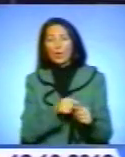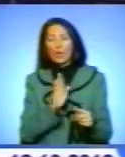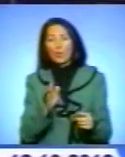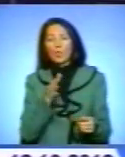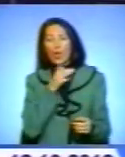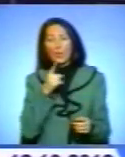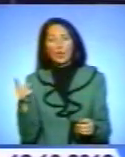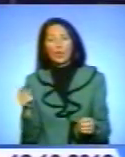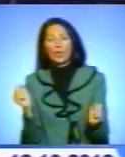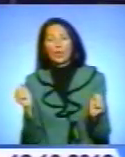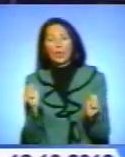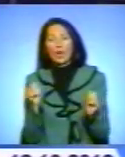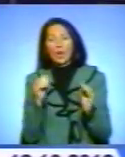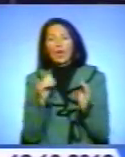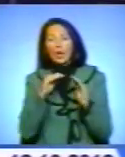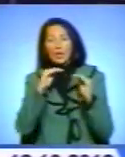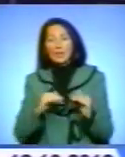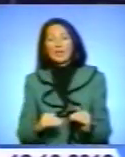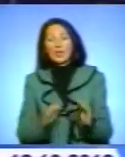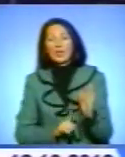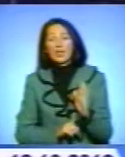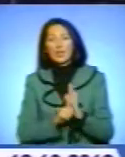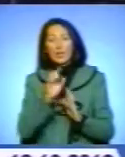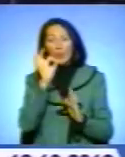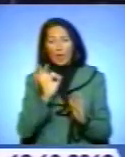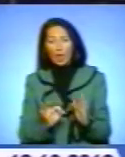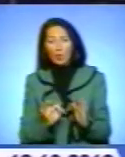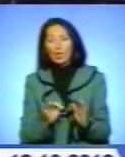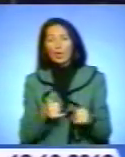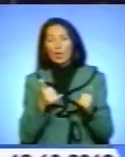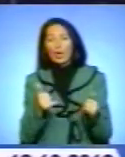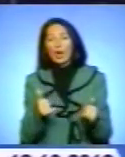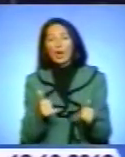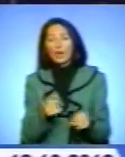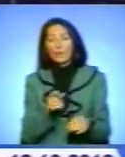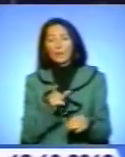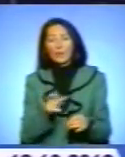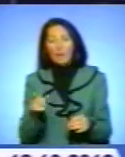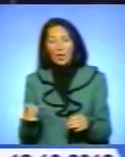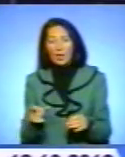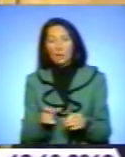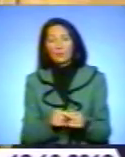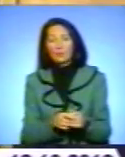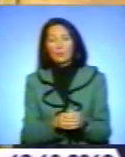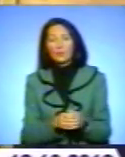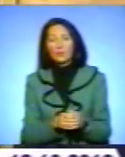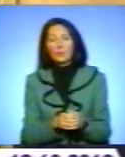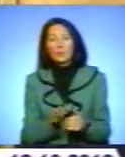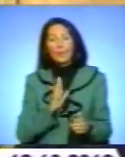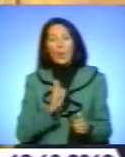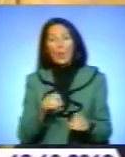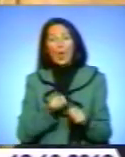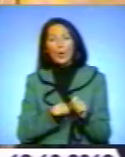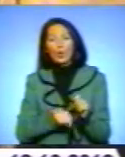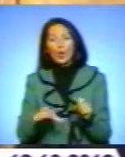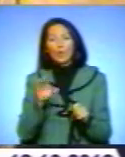допомоги малозахищеним верствам населення та для попередження випадків переохолодження громадян. Було перевірено всю